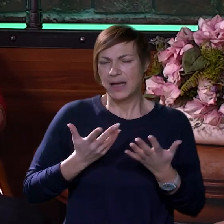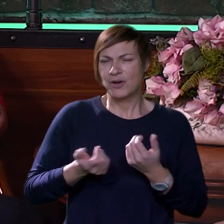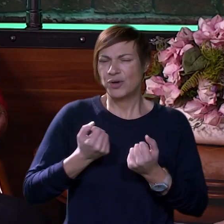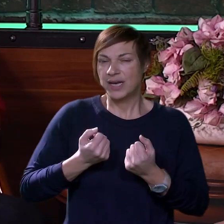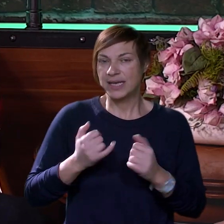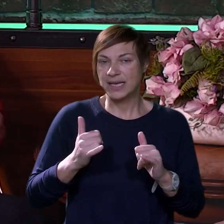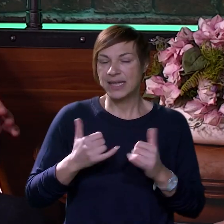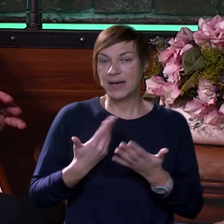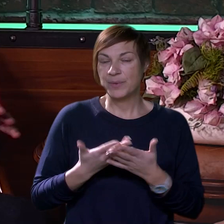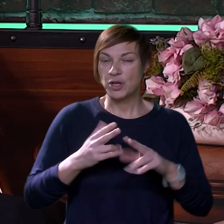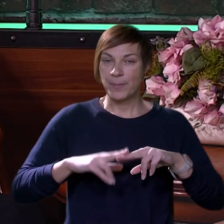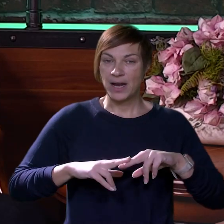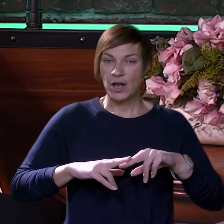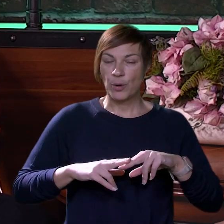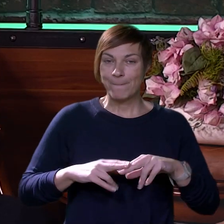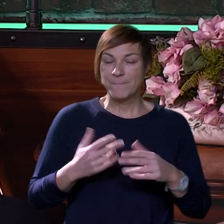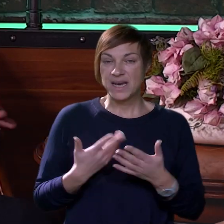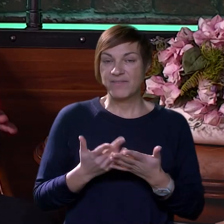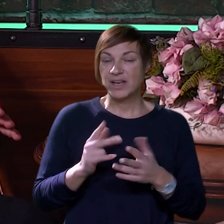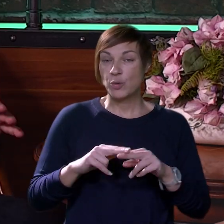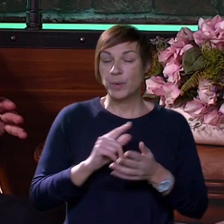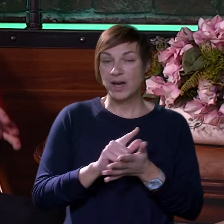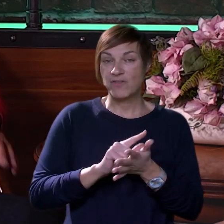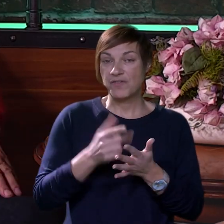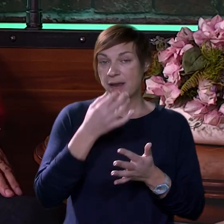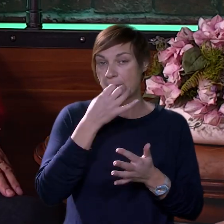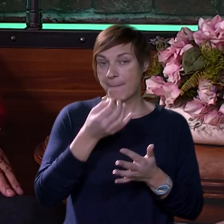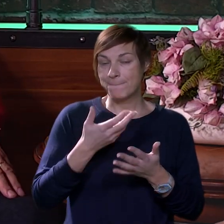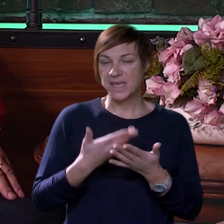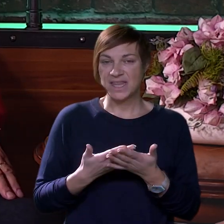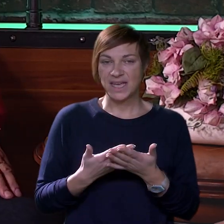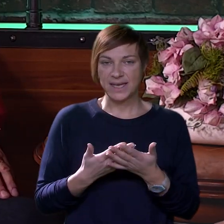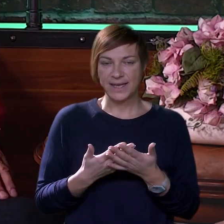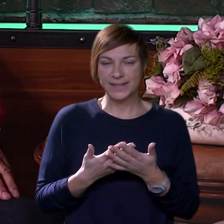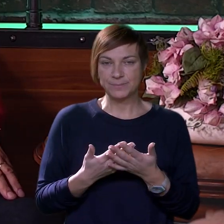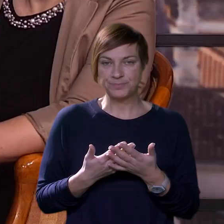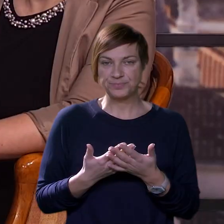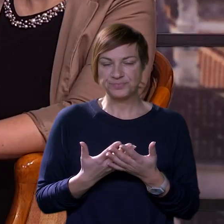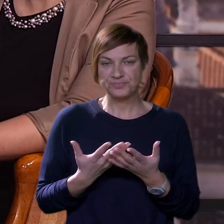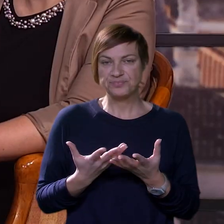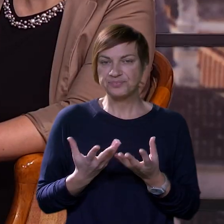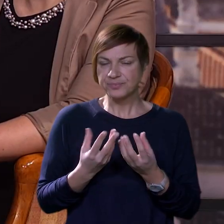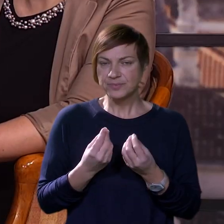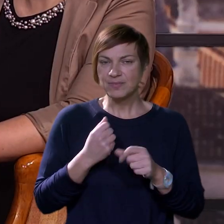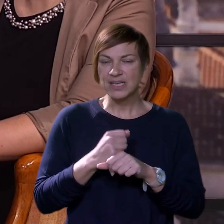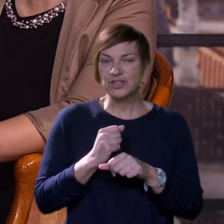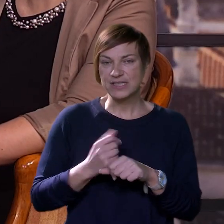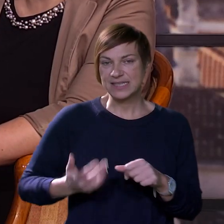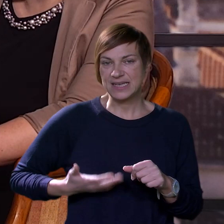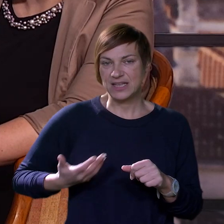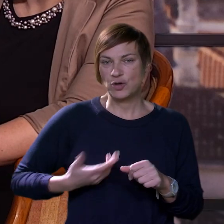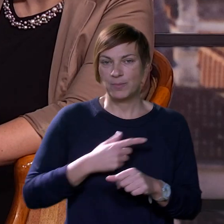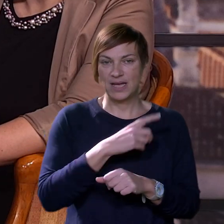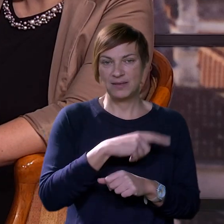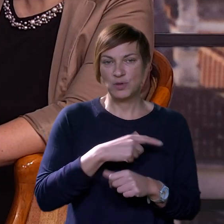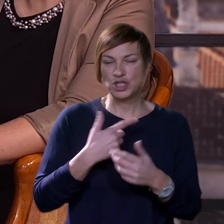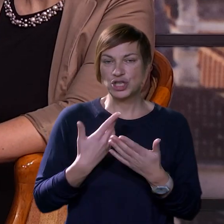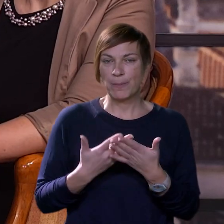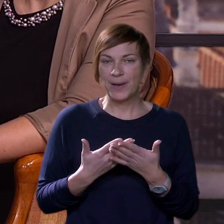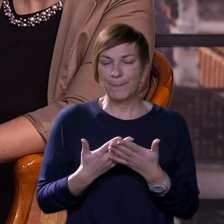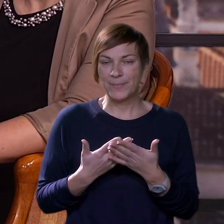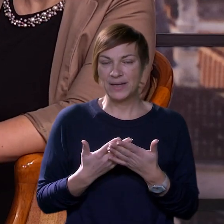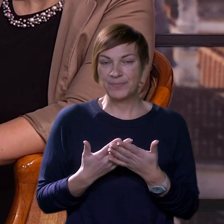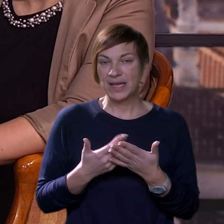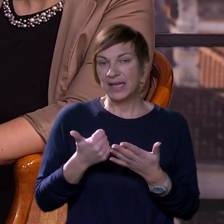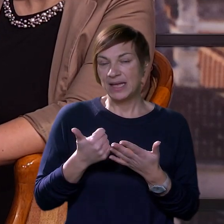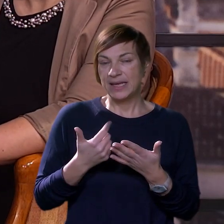kako reagirati, ali da li bi to bilo pravilno i u pravo vrijeme, pitanje. Dosta se radi tu i o mladim osobama,